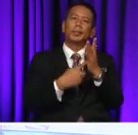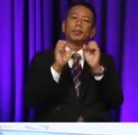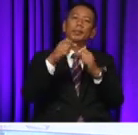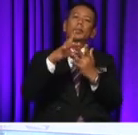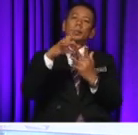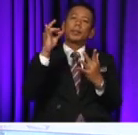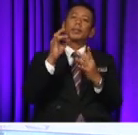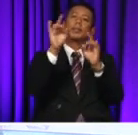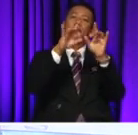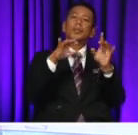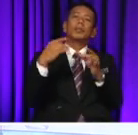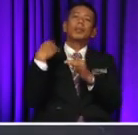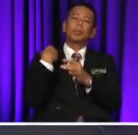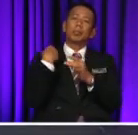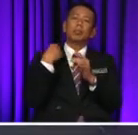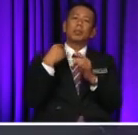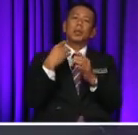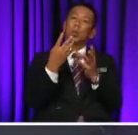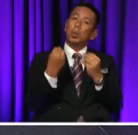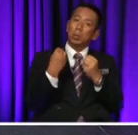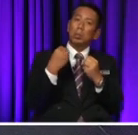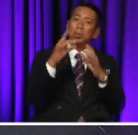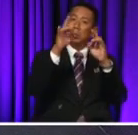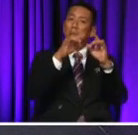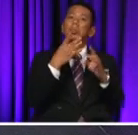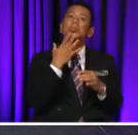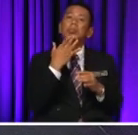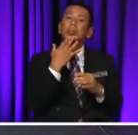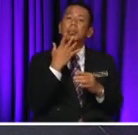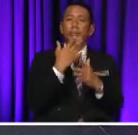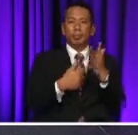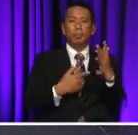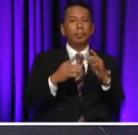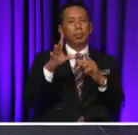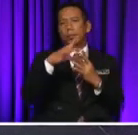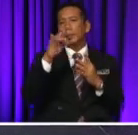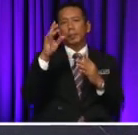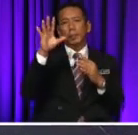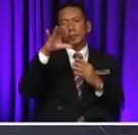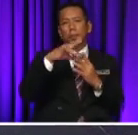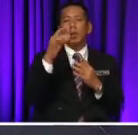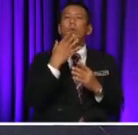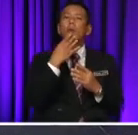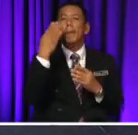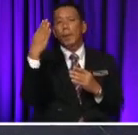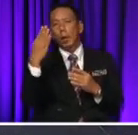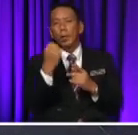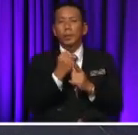bintang yang ada itu syafiqah anak bagi bintang warna apa anak warna apa biru ataupun kuning